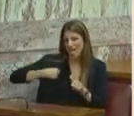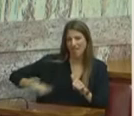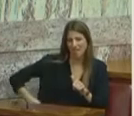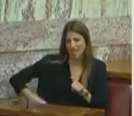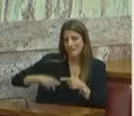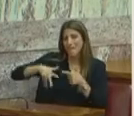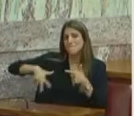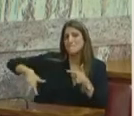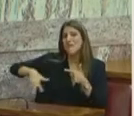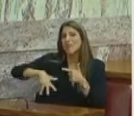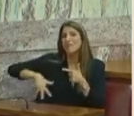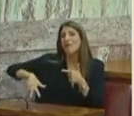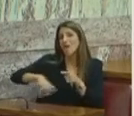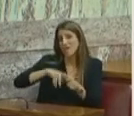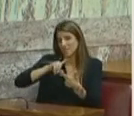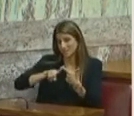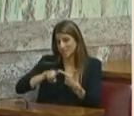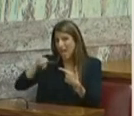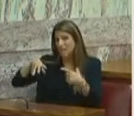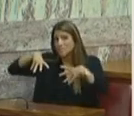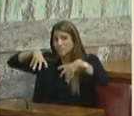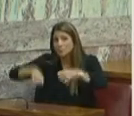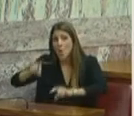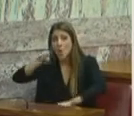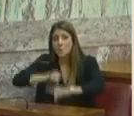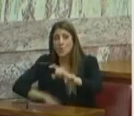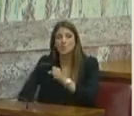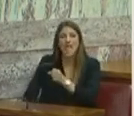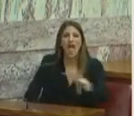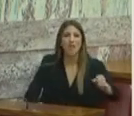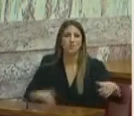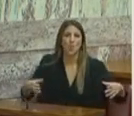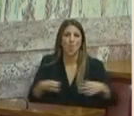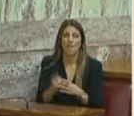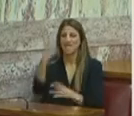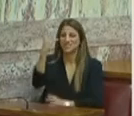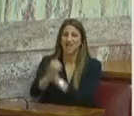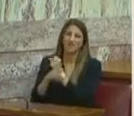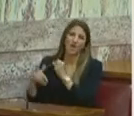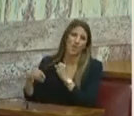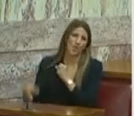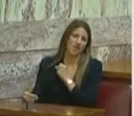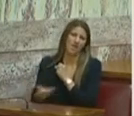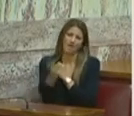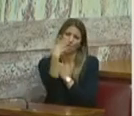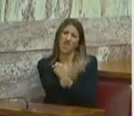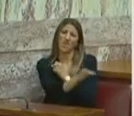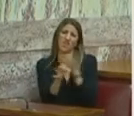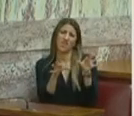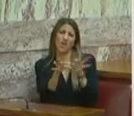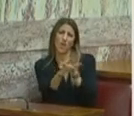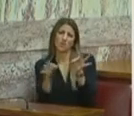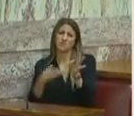αριστερά πρωταγωνιστεί επί 40 χρόνια. Δεν είστε αθώοι λοιπόν. Και διοριζόσασταν από το παράθυρο,